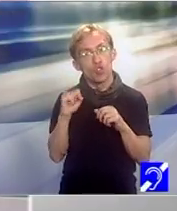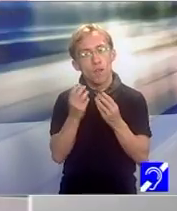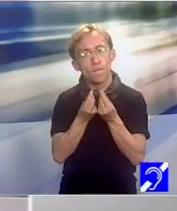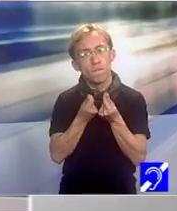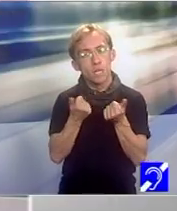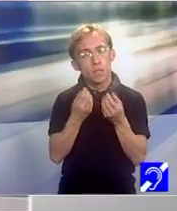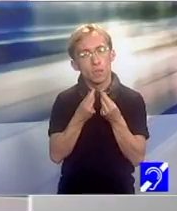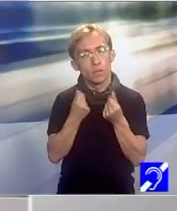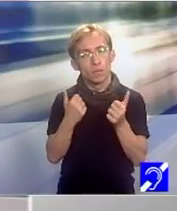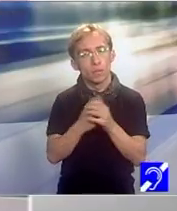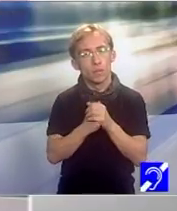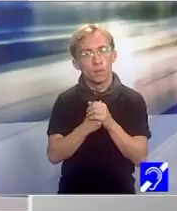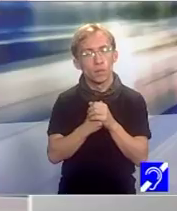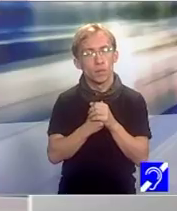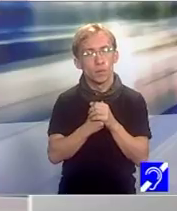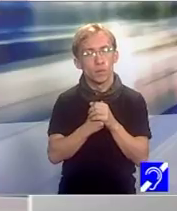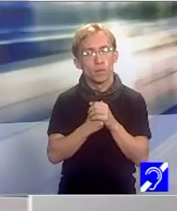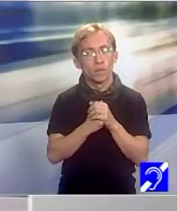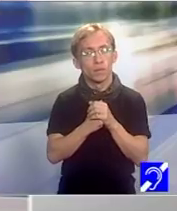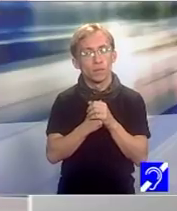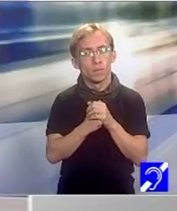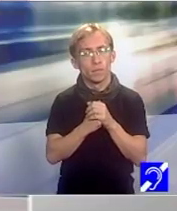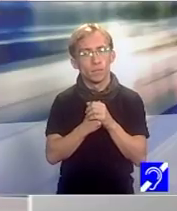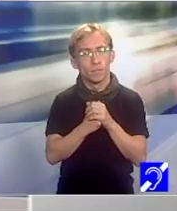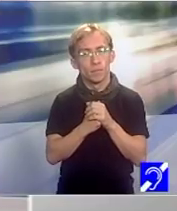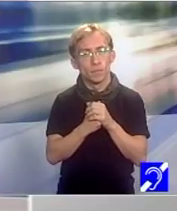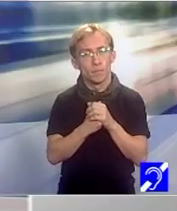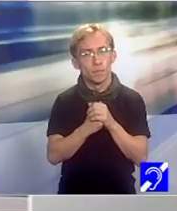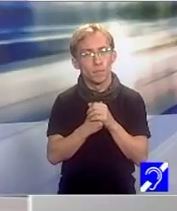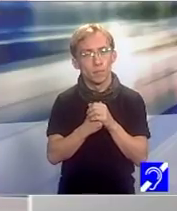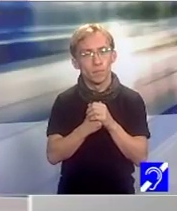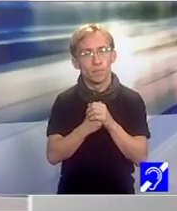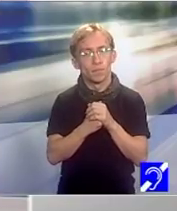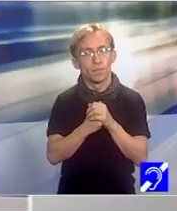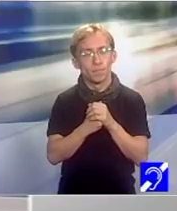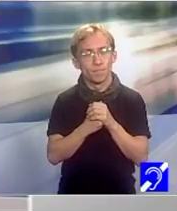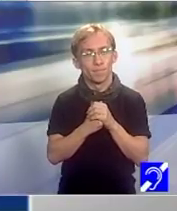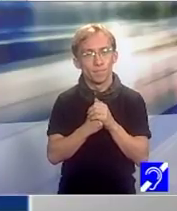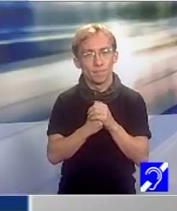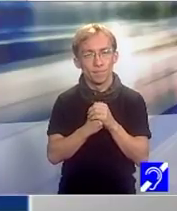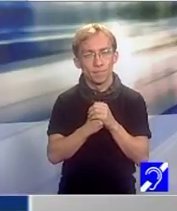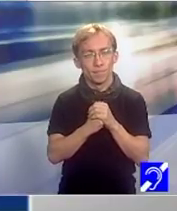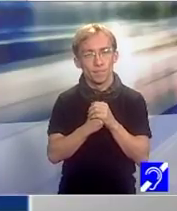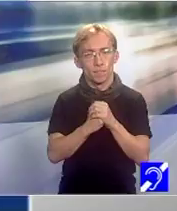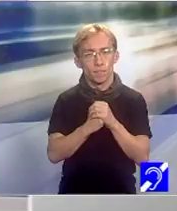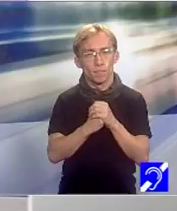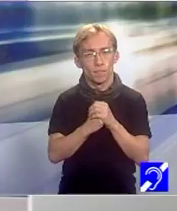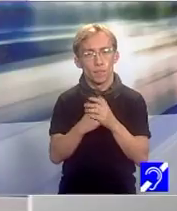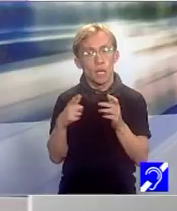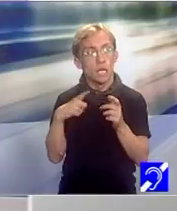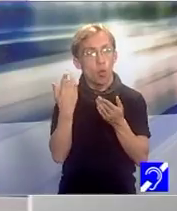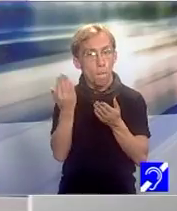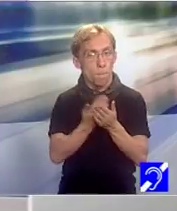are IQ de dezvoltare 183, este un supradotat ca oricare alții. Wow. Este o